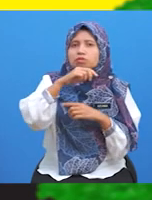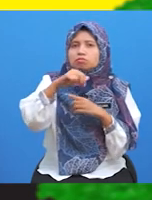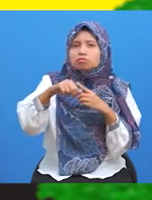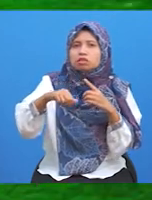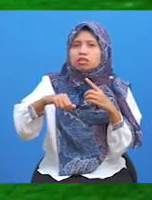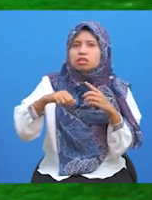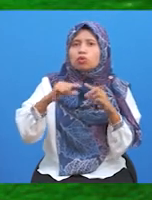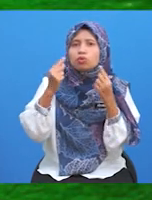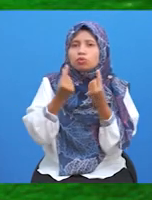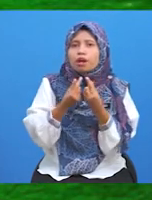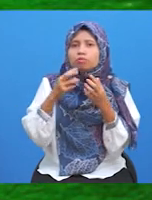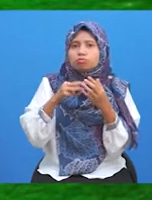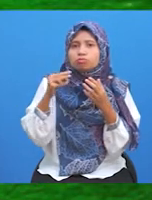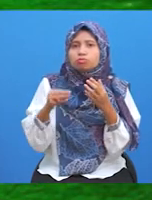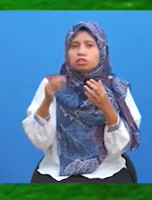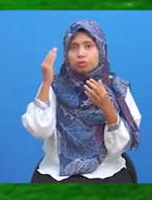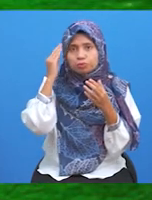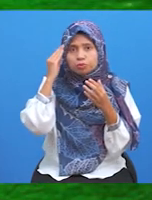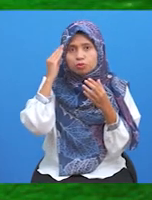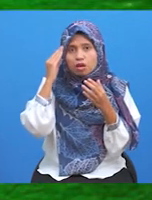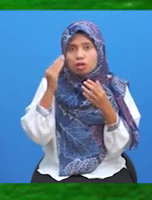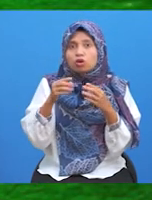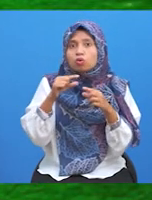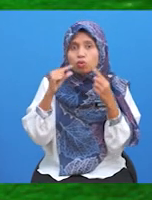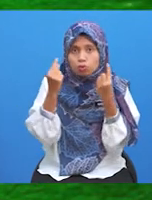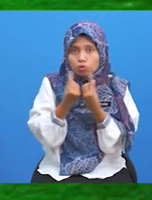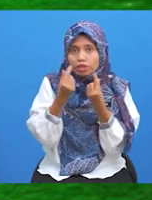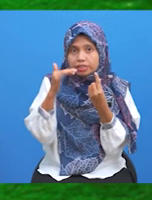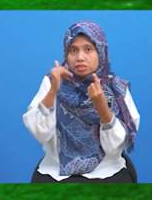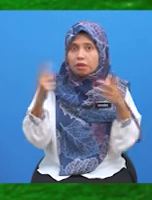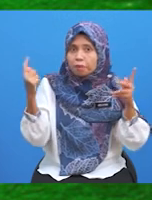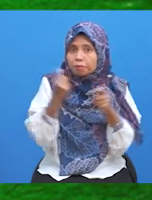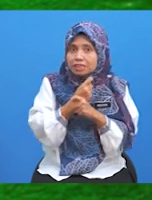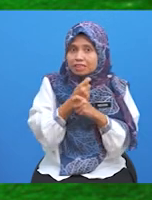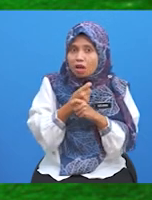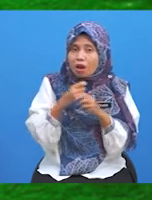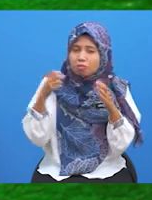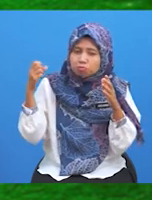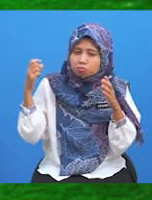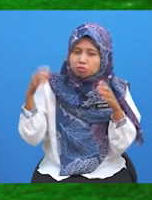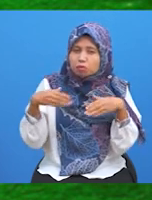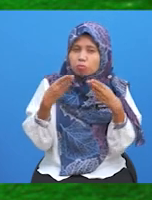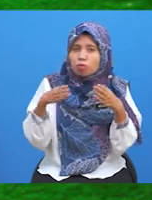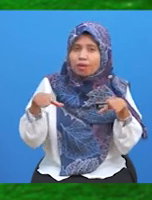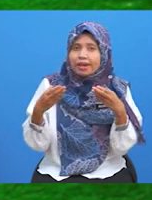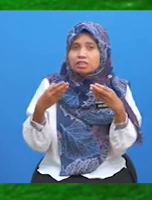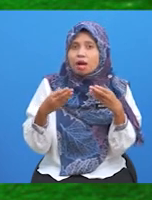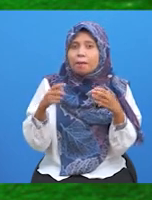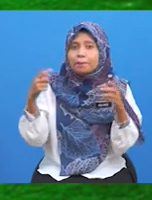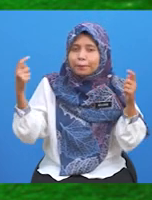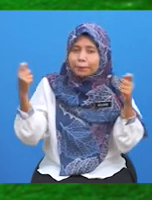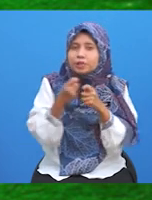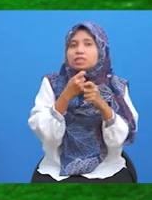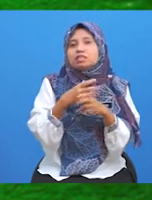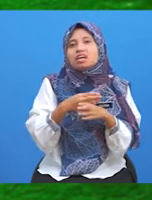tahu? Golongan yang menentang penyerahan Sarawak melancarkan pelbagai bentuk penentangan